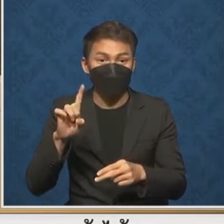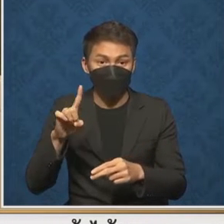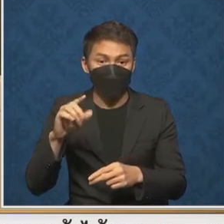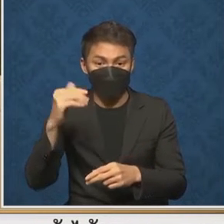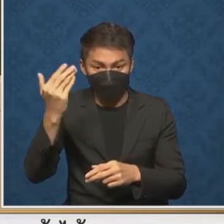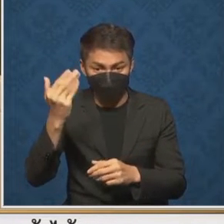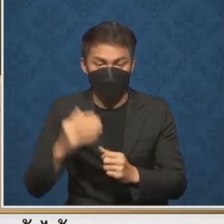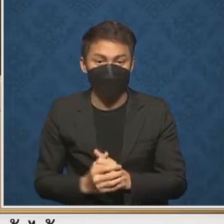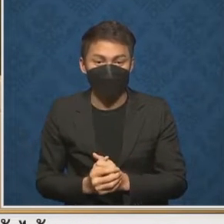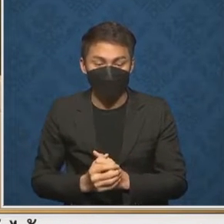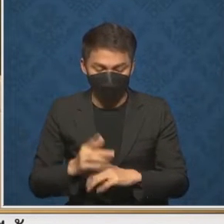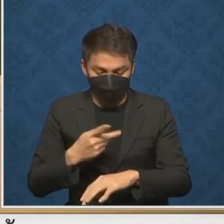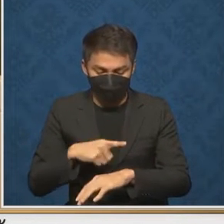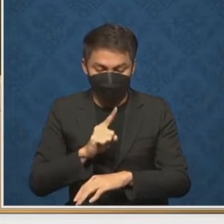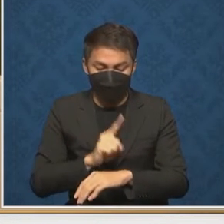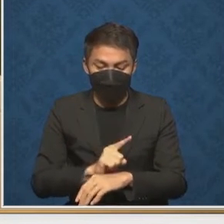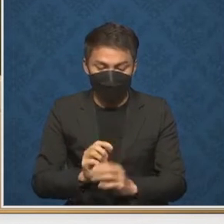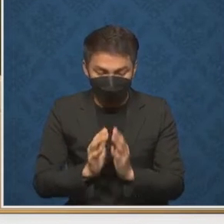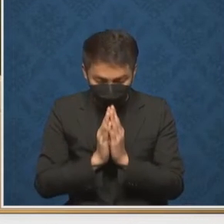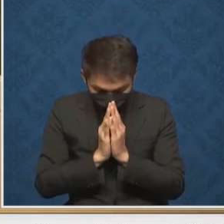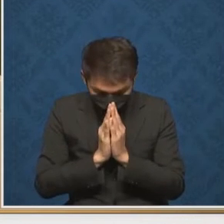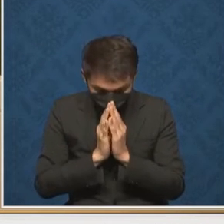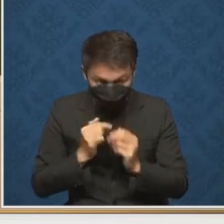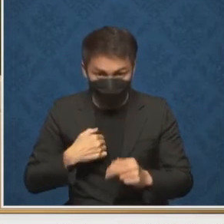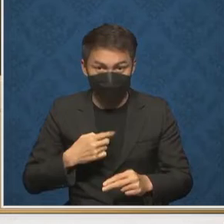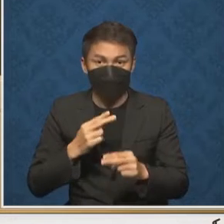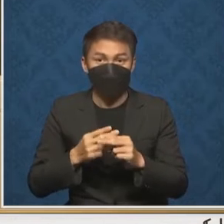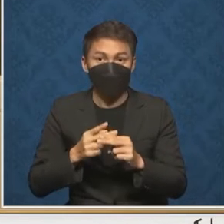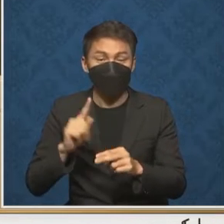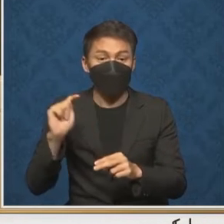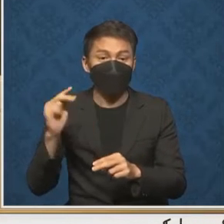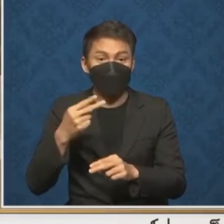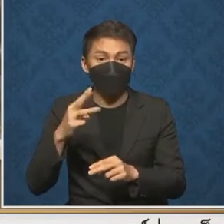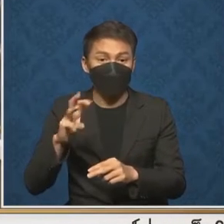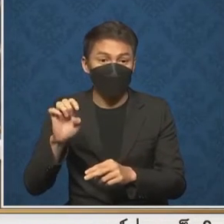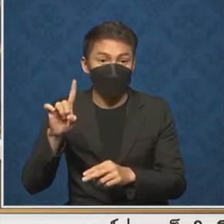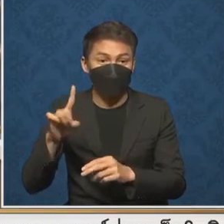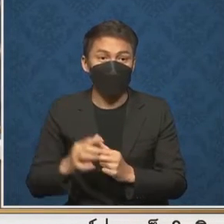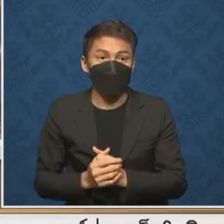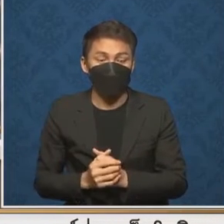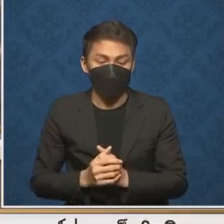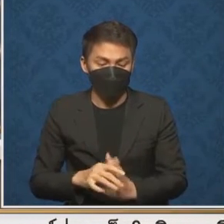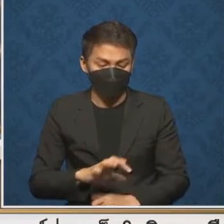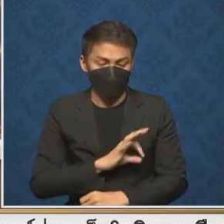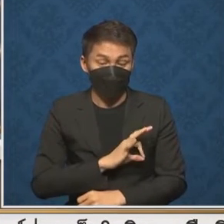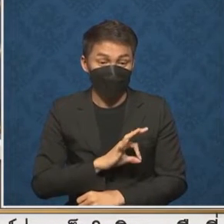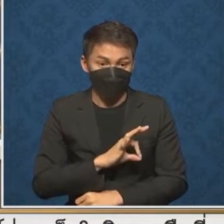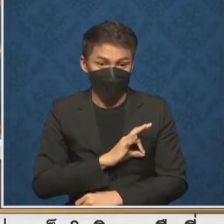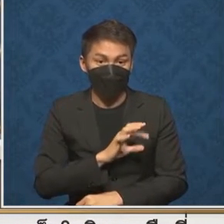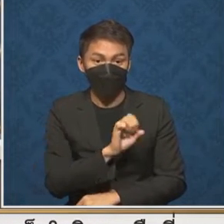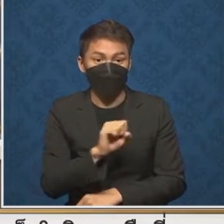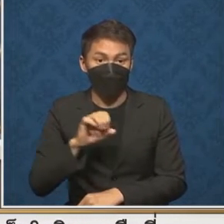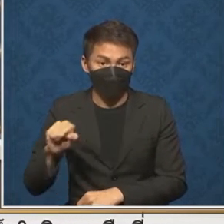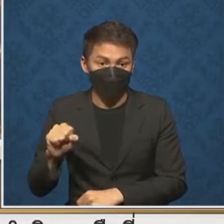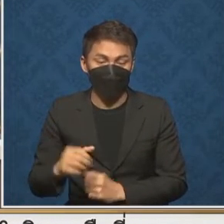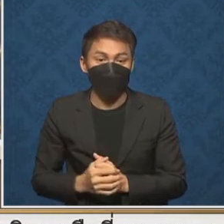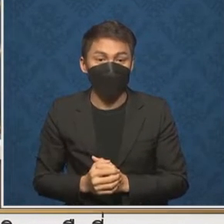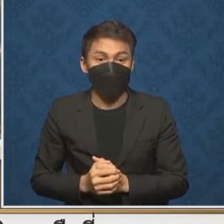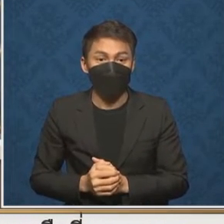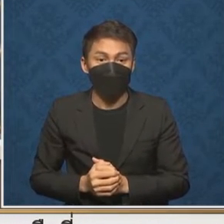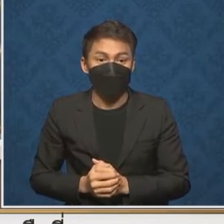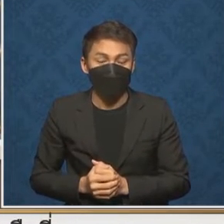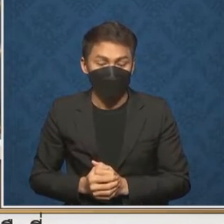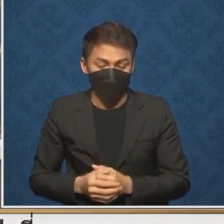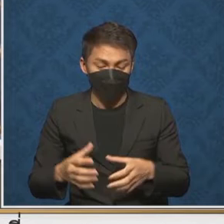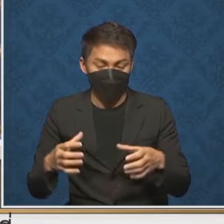กับเรีนแนระธที่กรบกับผมพัธุรัเทบีสอดสองสมาชิสภาพผแนดัสะดอนแบบชีรายชื่อ